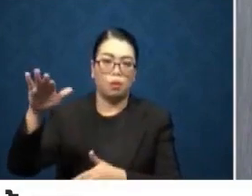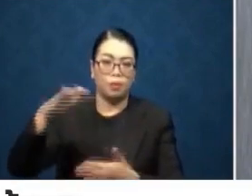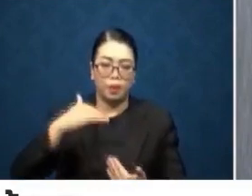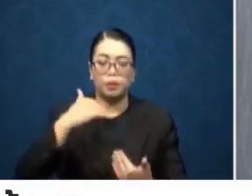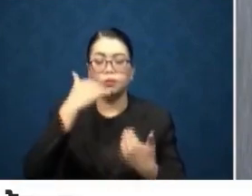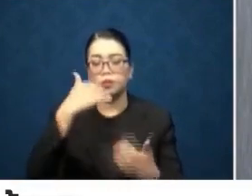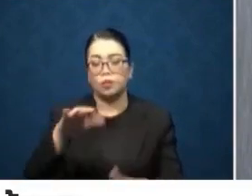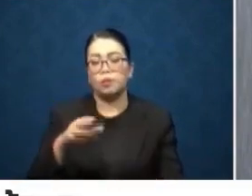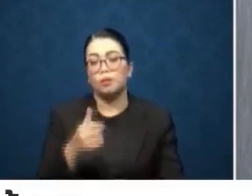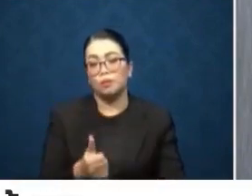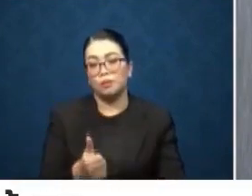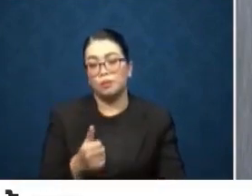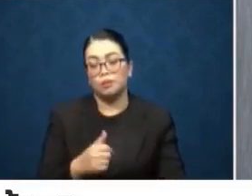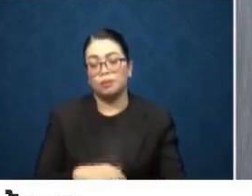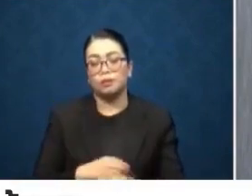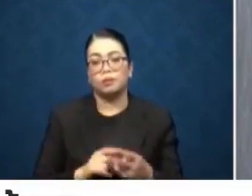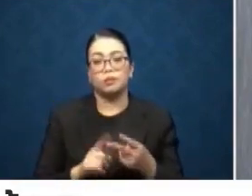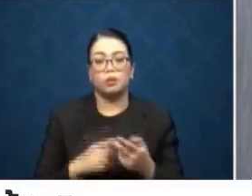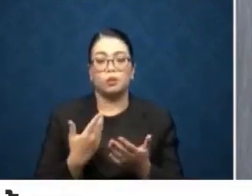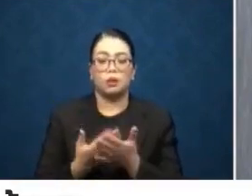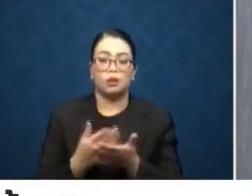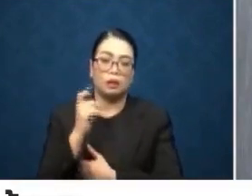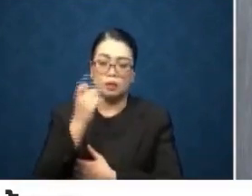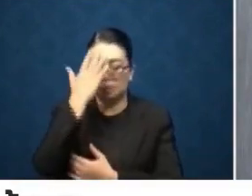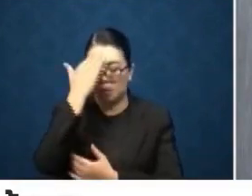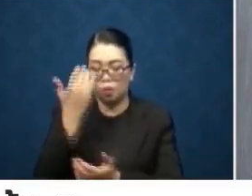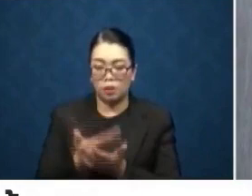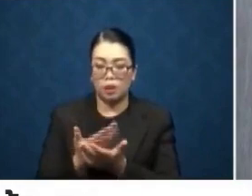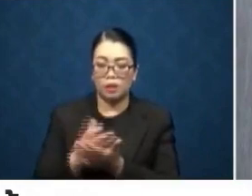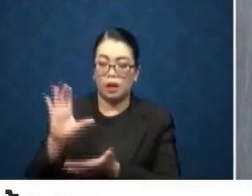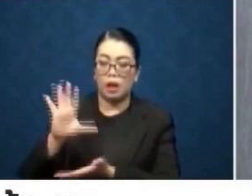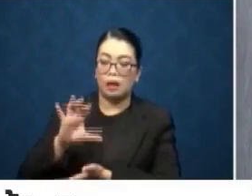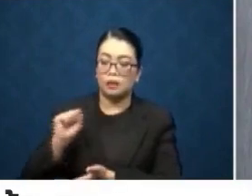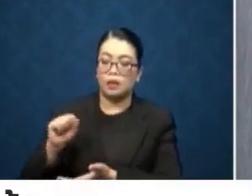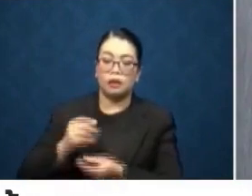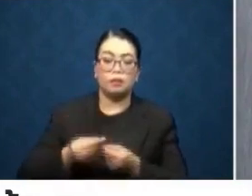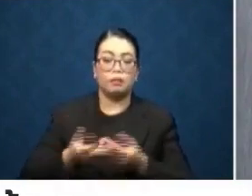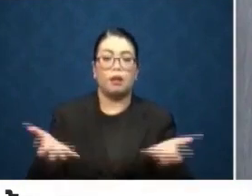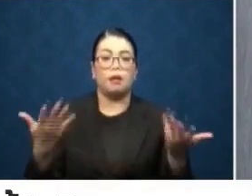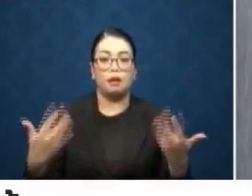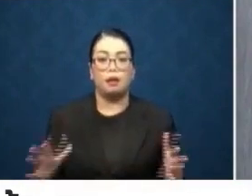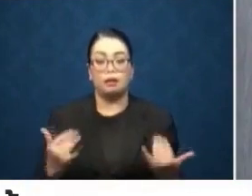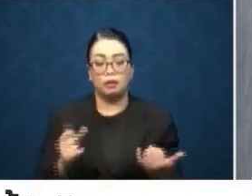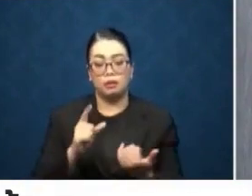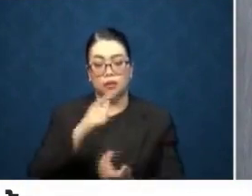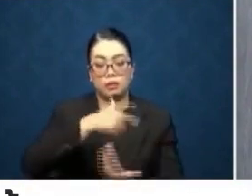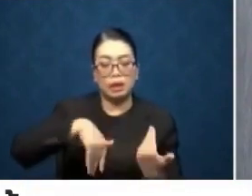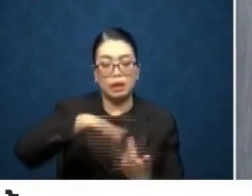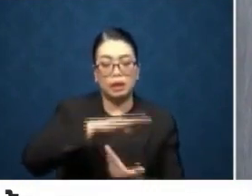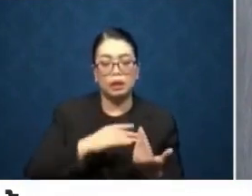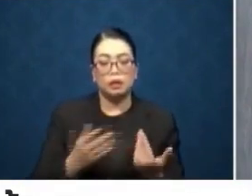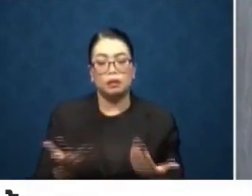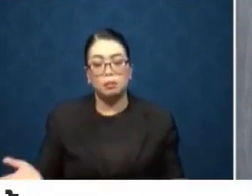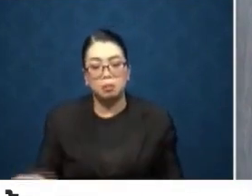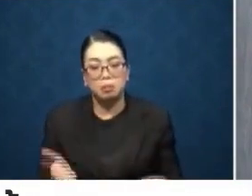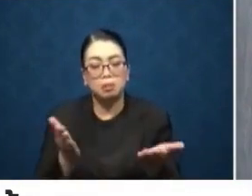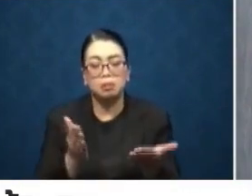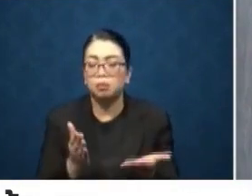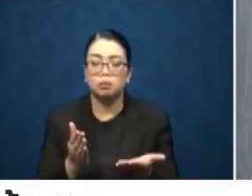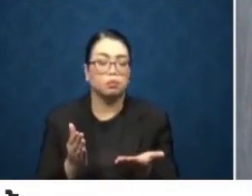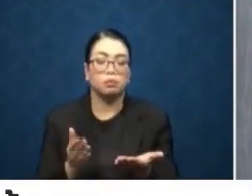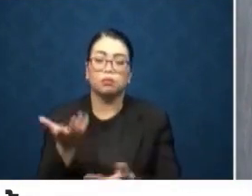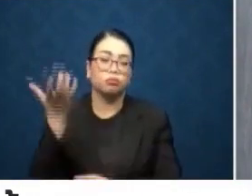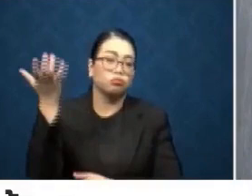ครับแล้วก็ยังเป็นปัจจัยให้เกิดเงินเฟ้อสูงขึ้นมาอีกหวังว่านโยบายนี้จะกระตุ้นเศรษฐกิจเป็นสิ่งที่เลื่อนลอยเพราะการกระตุ้น